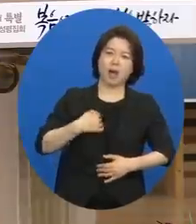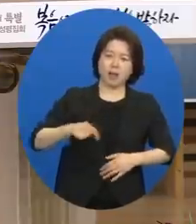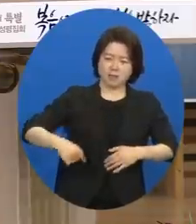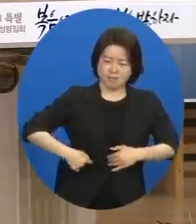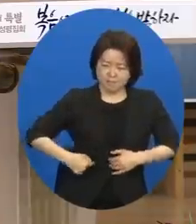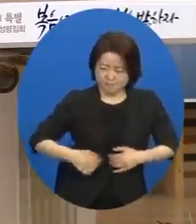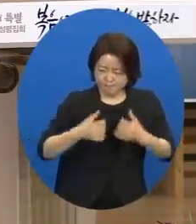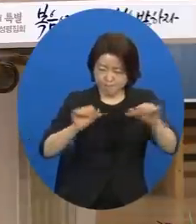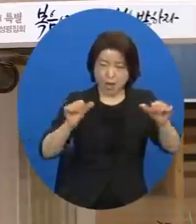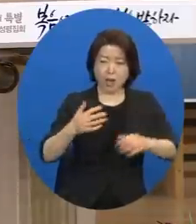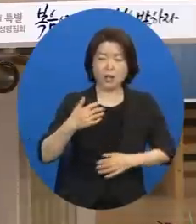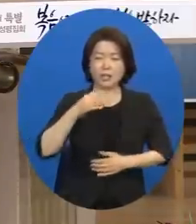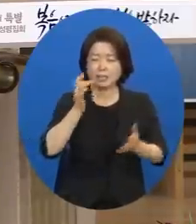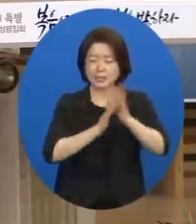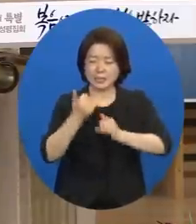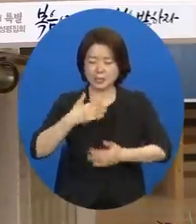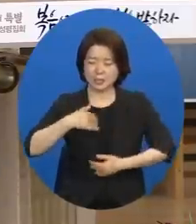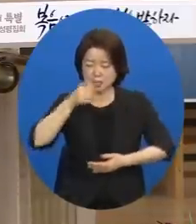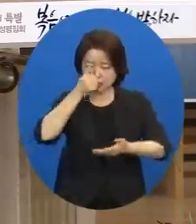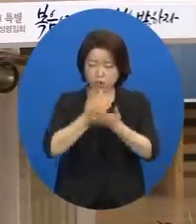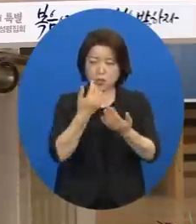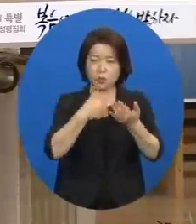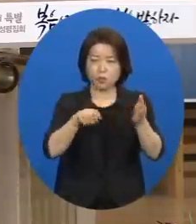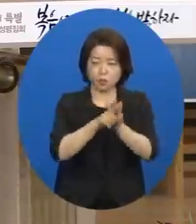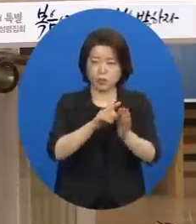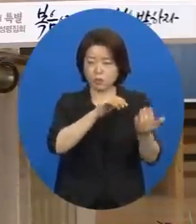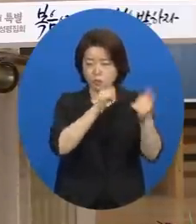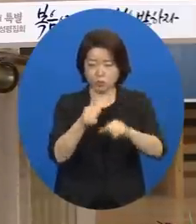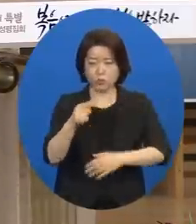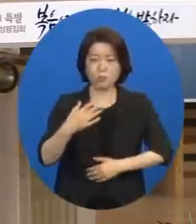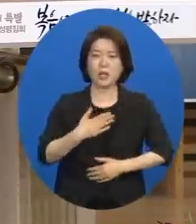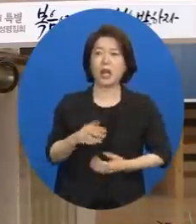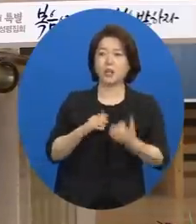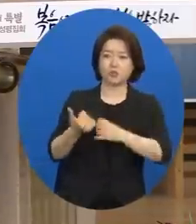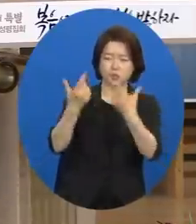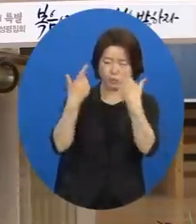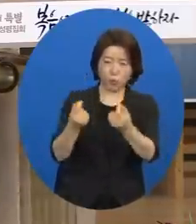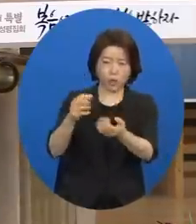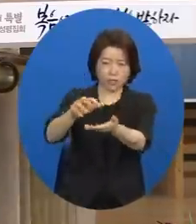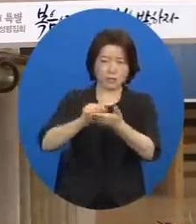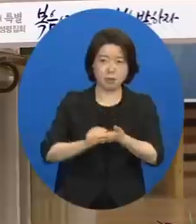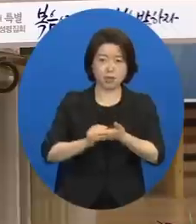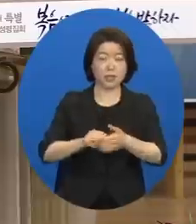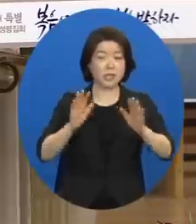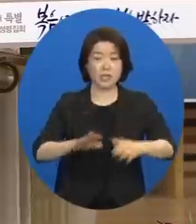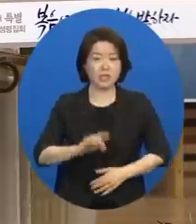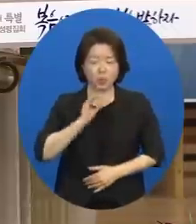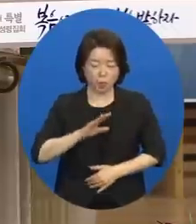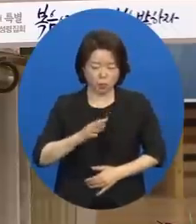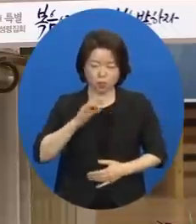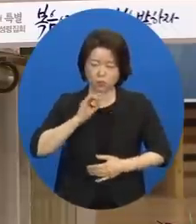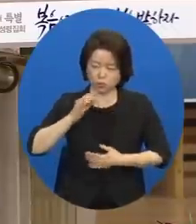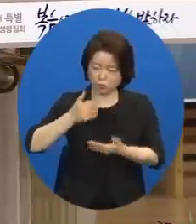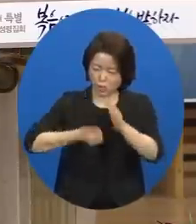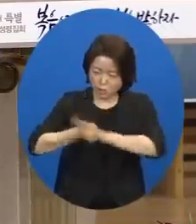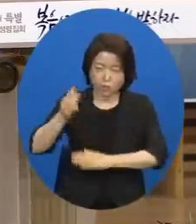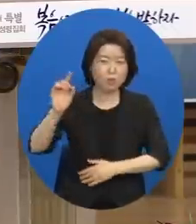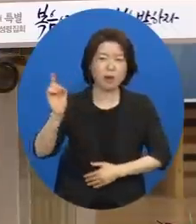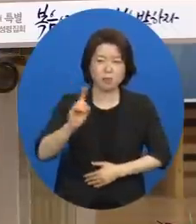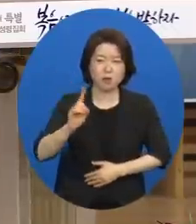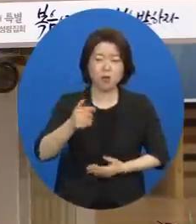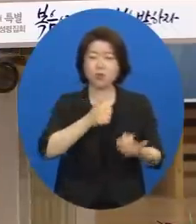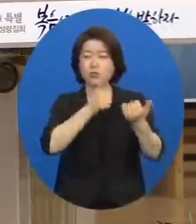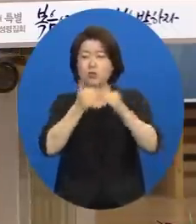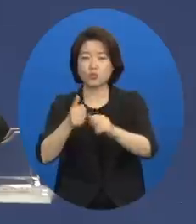죄 위에서 죽으신 그 죽음이 나의 죽음으로 받아들여지고 그리고 이제 오직 유일한 소망은 죽음을